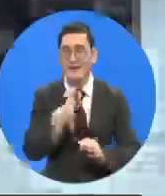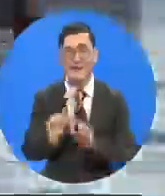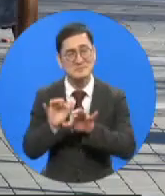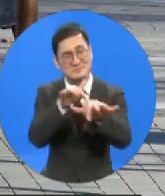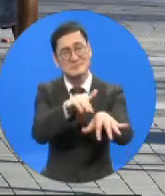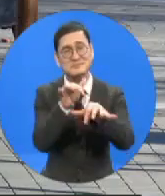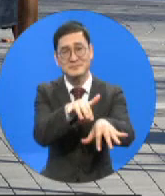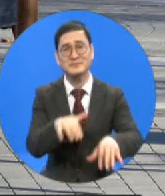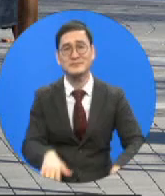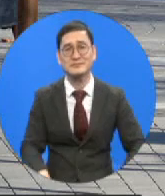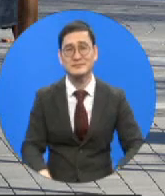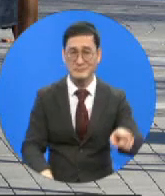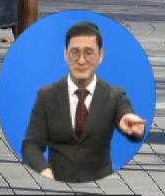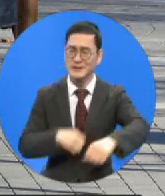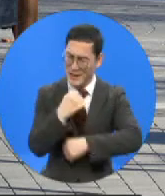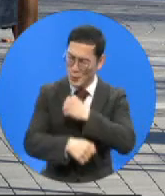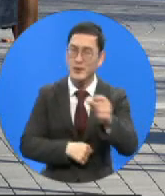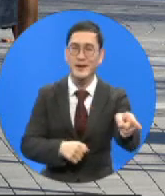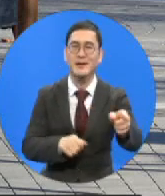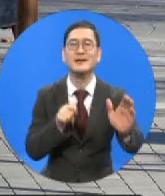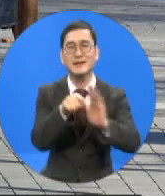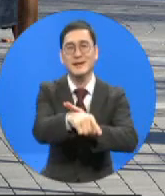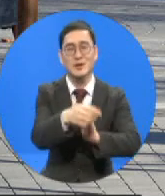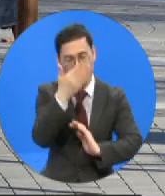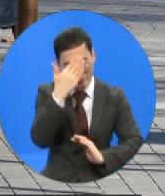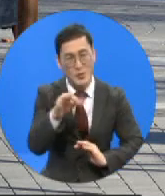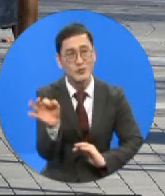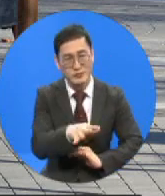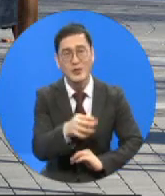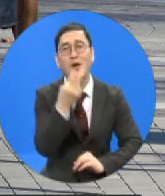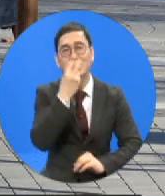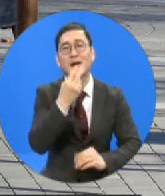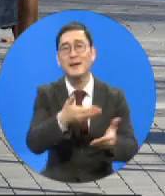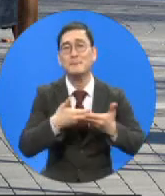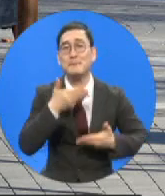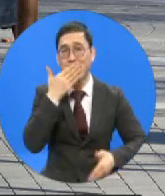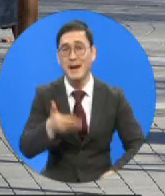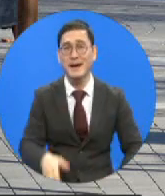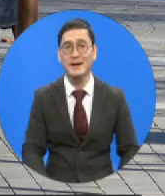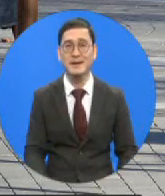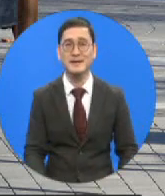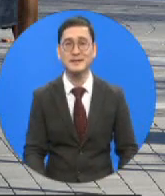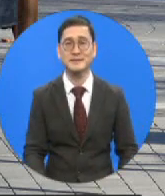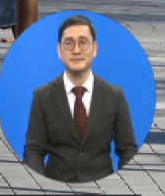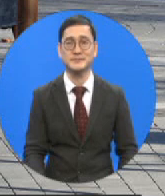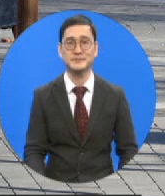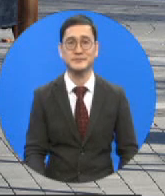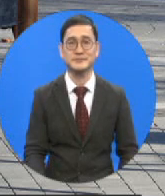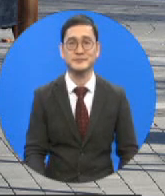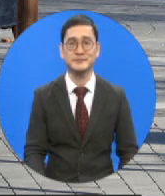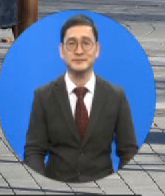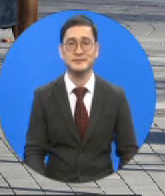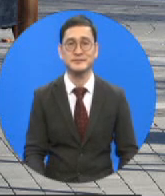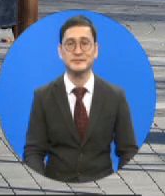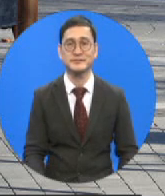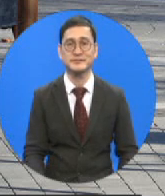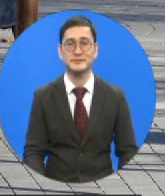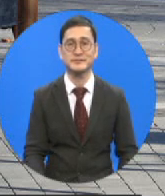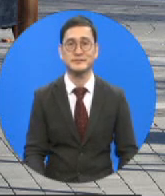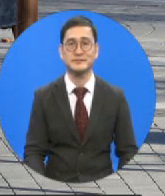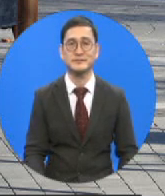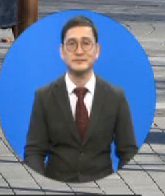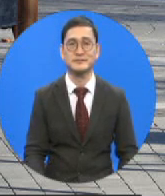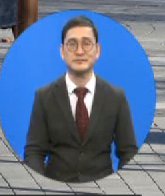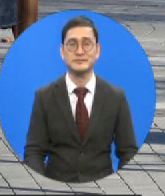감염을 자기가 확인할 수가 있고 또 이것이 지역사회에 있어서의 무증상 전파를 막을 고리를 끊을 수 있는 기회는 될 수가 있지만 지금 상황에서